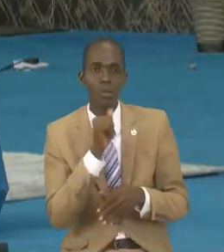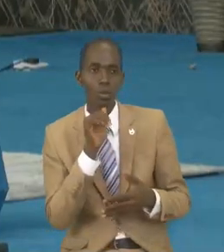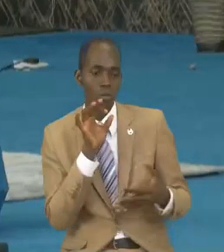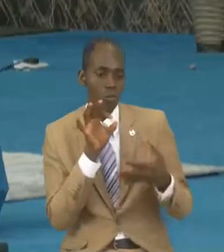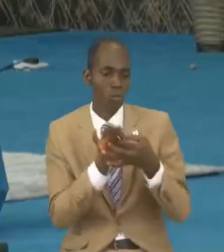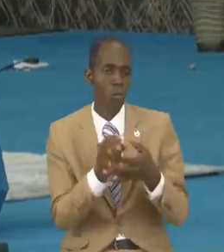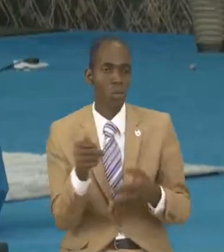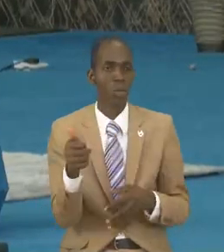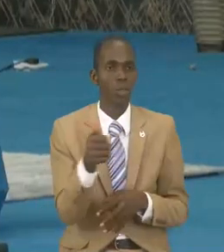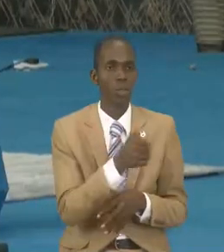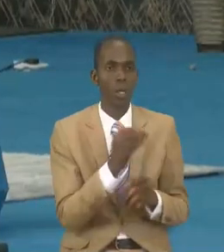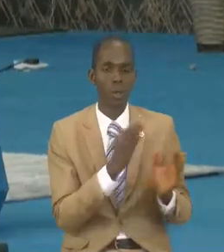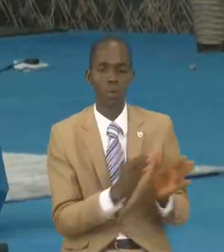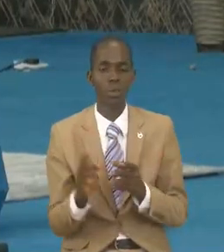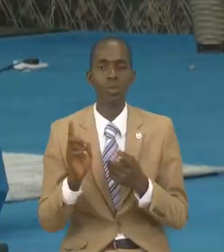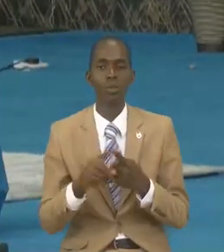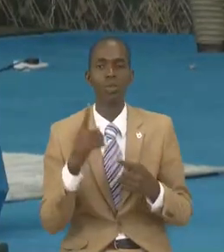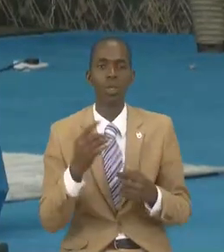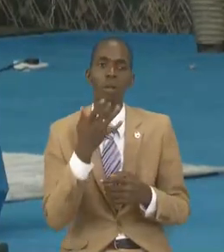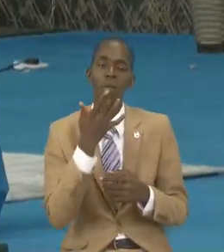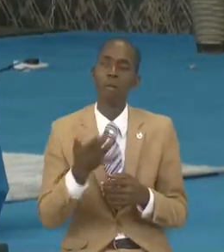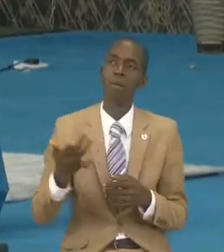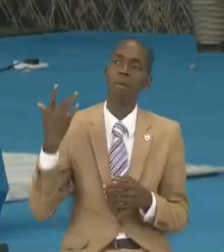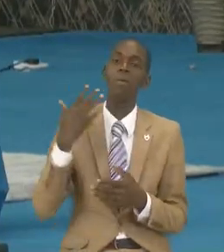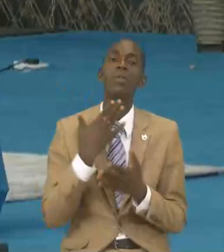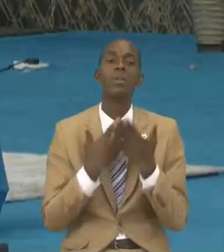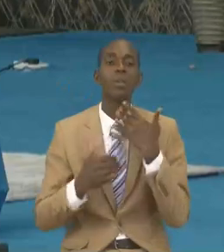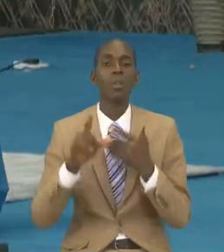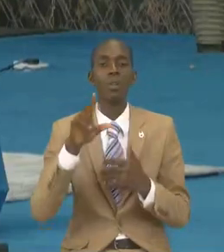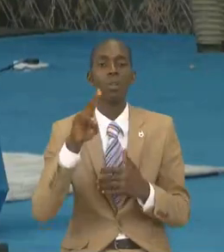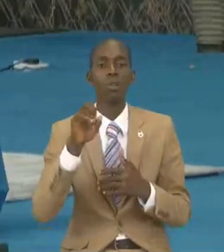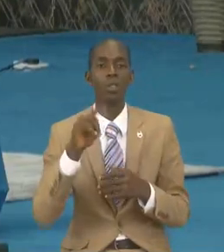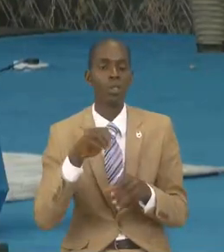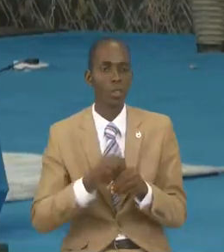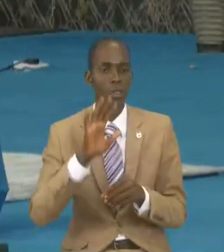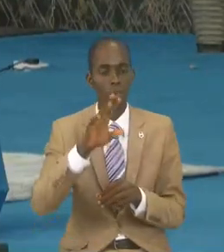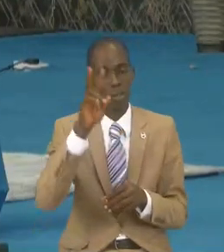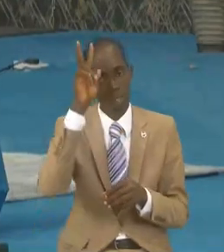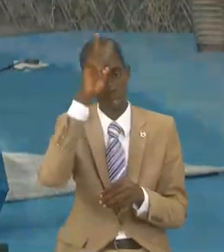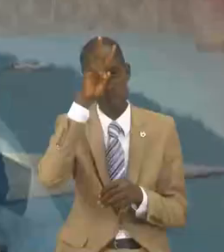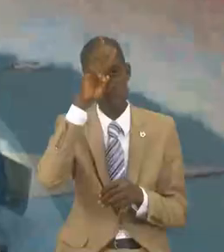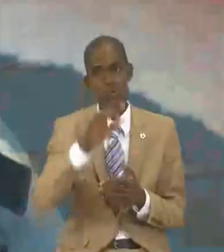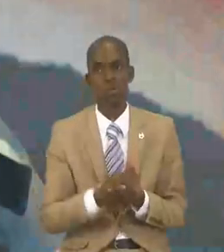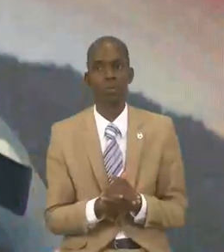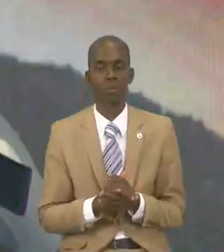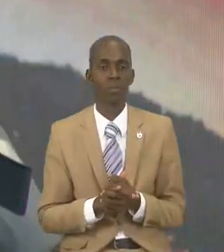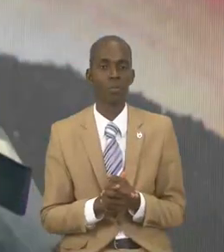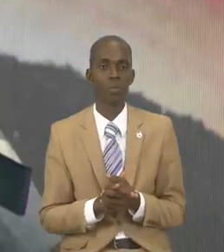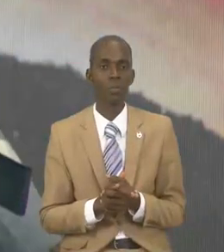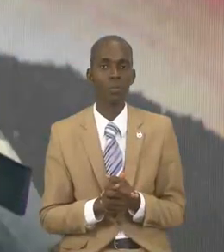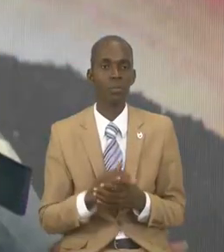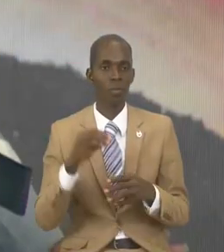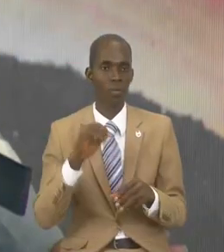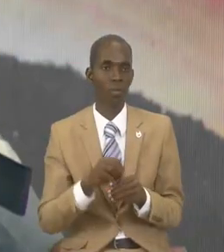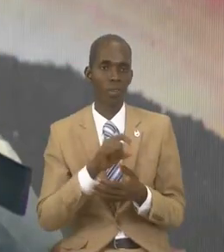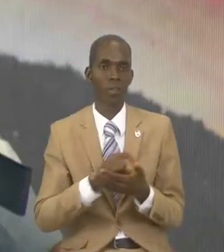pas aux convoitises que vous aviez autrefois quand vous étiez dans